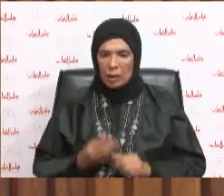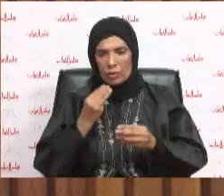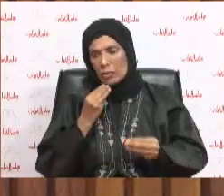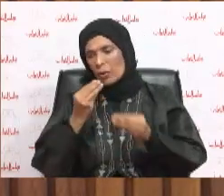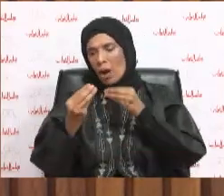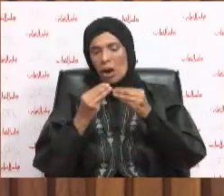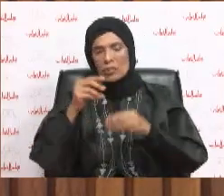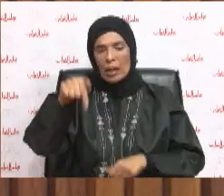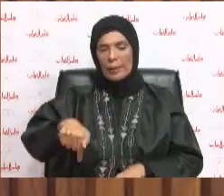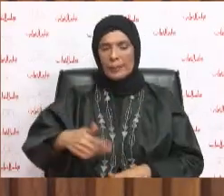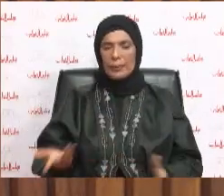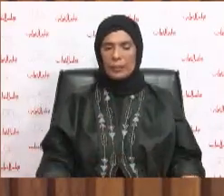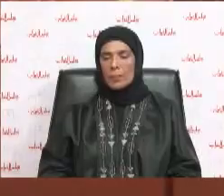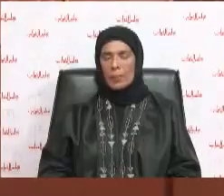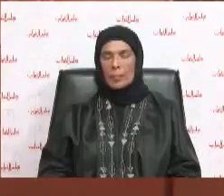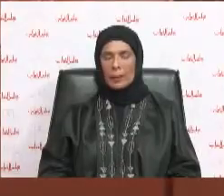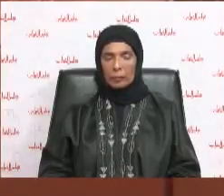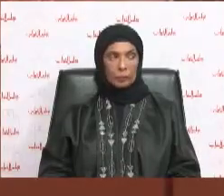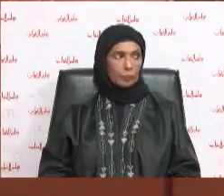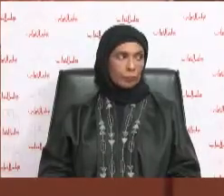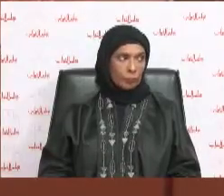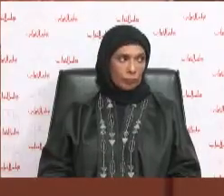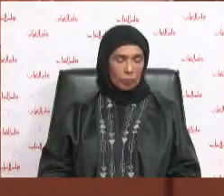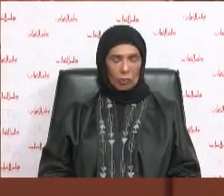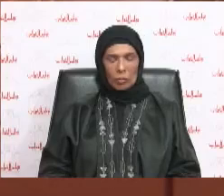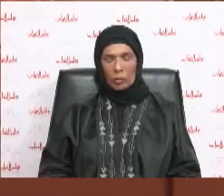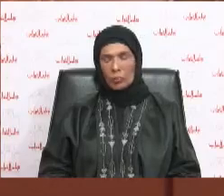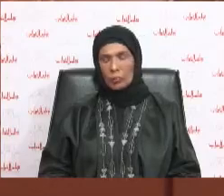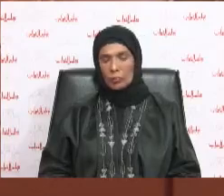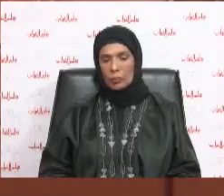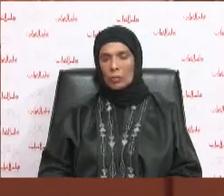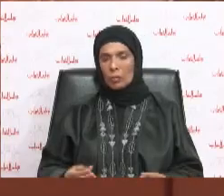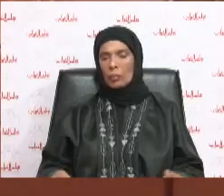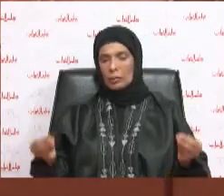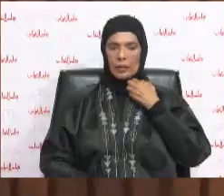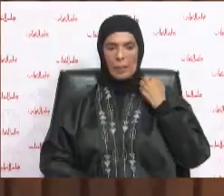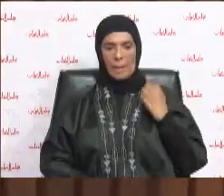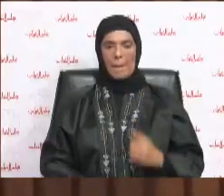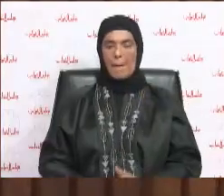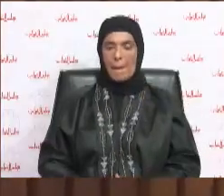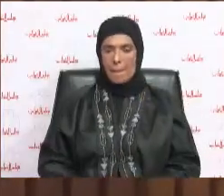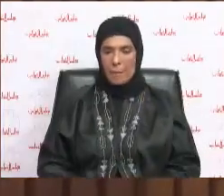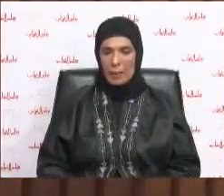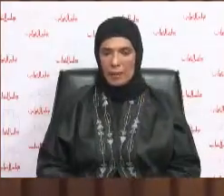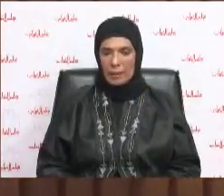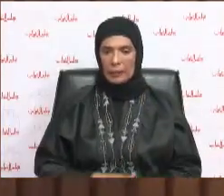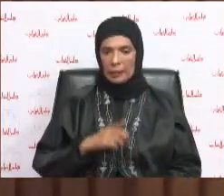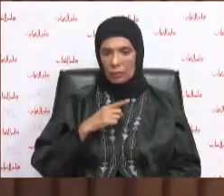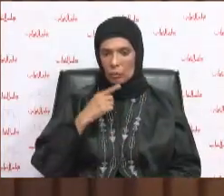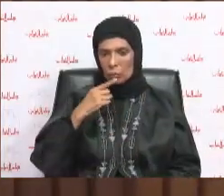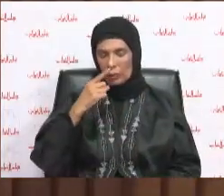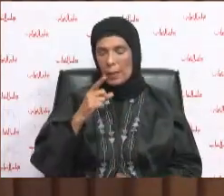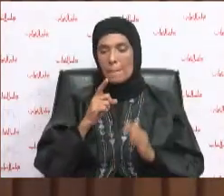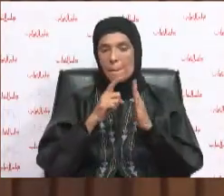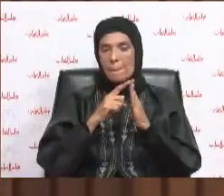كان موجود؟ يعني سعادة الأخ محمد رفاعي تفضل. معالي الرئيس، إحنا بس بنتكلم ان هذا